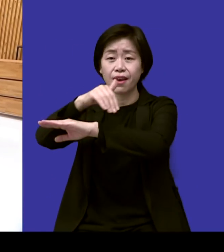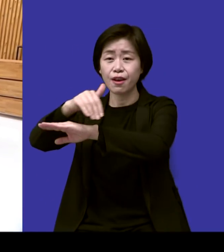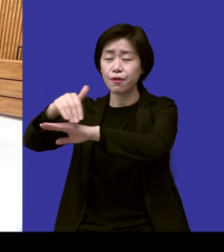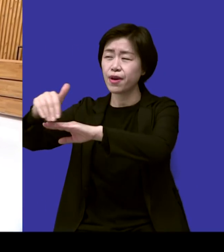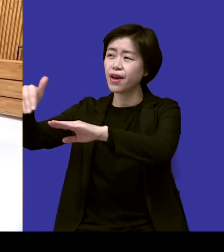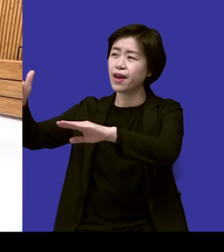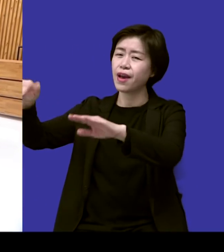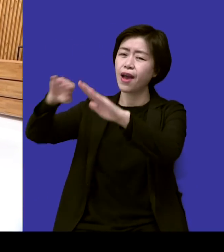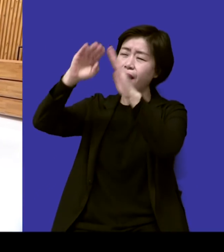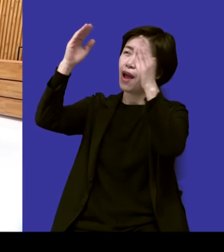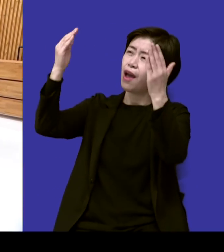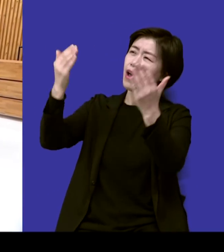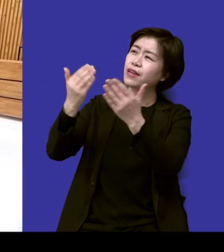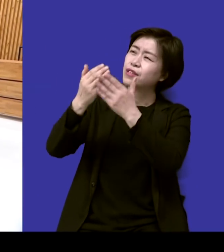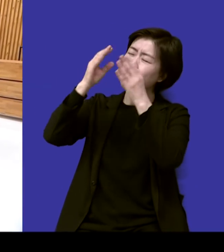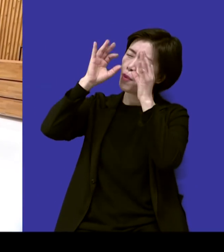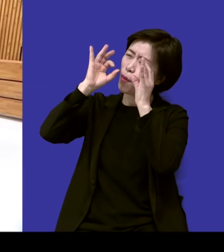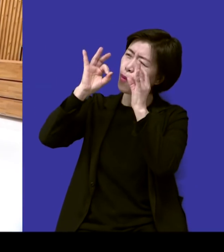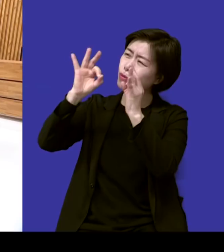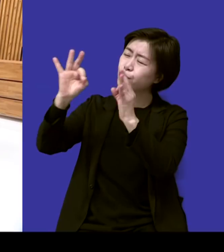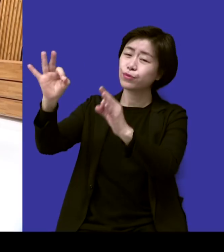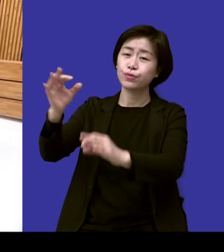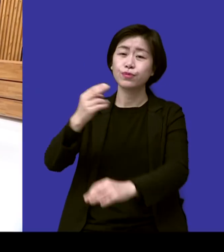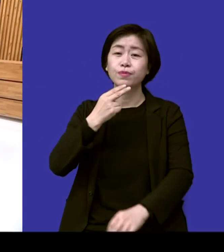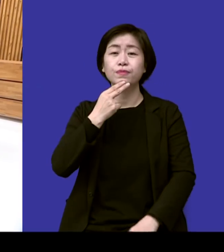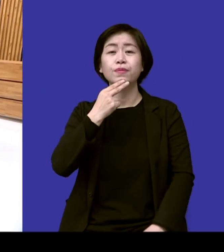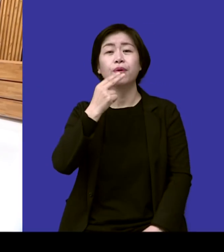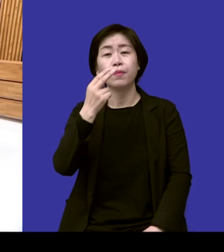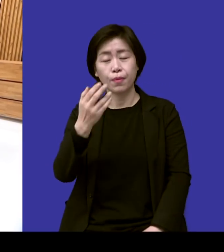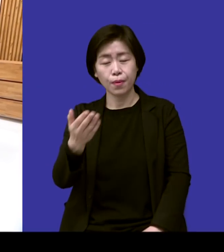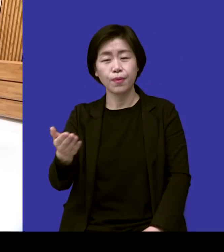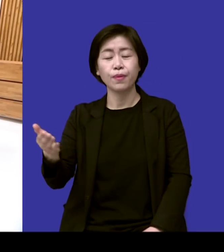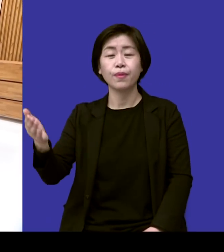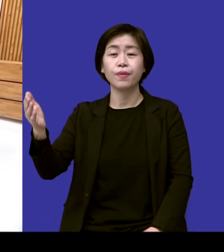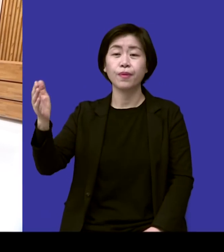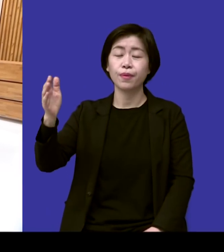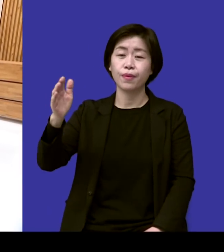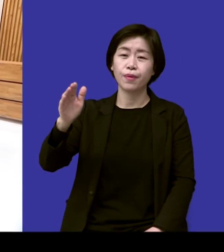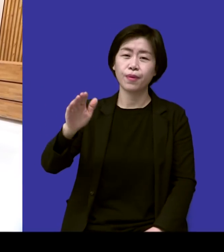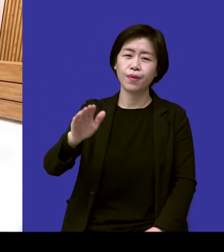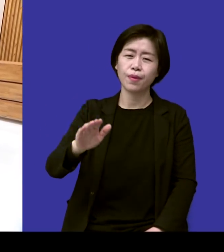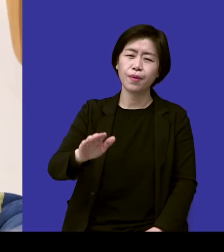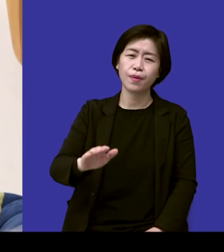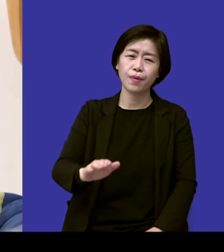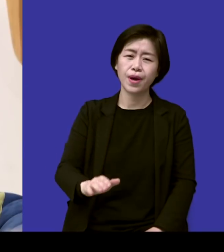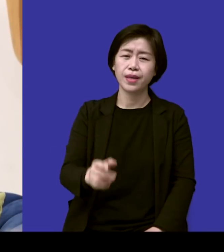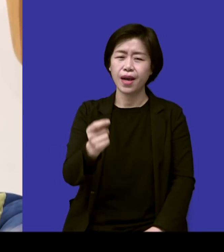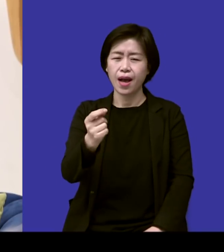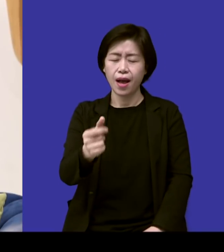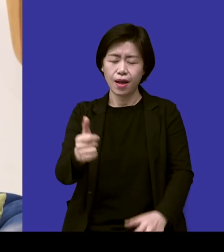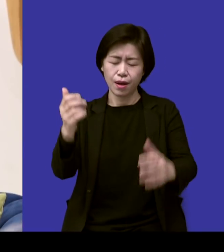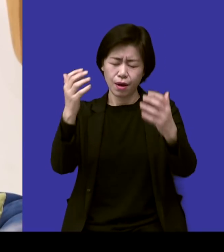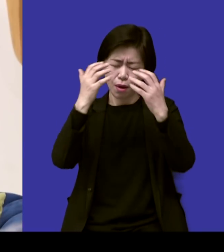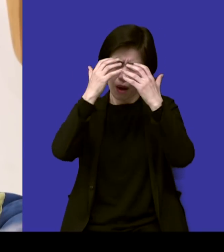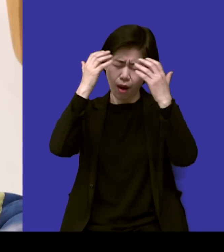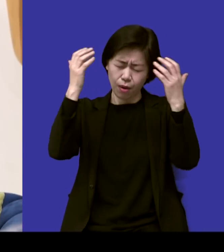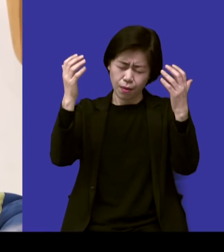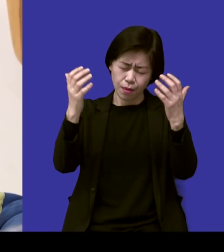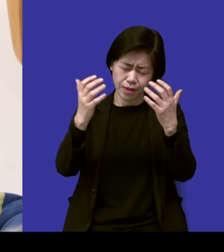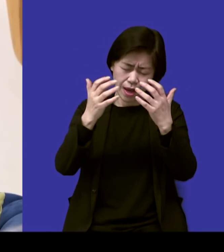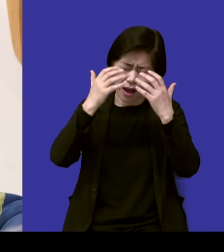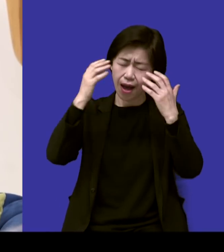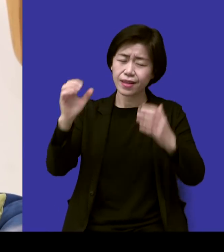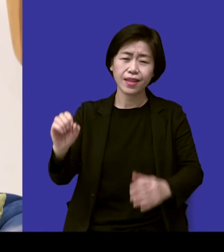크신 계획 다 볼 수도 없고